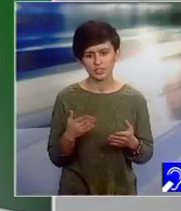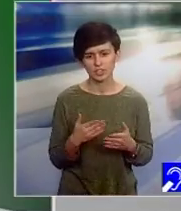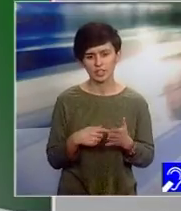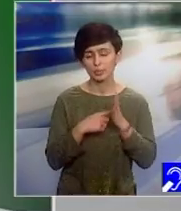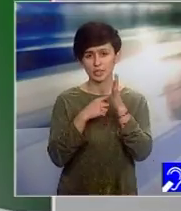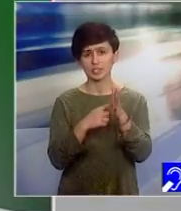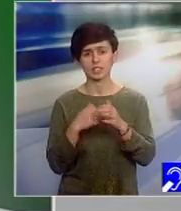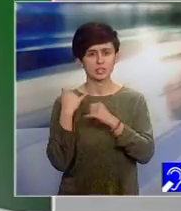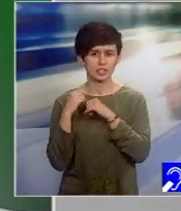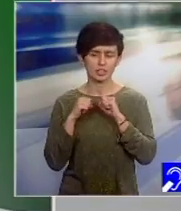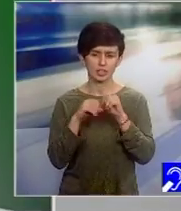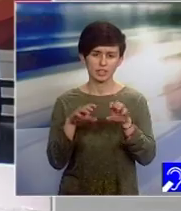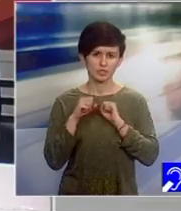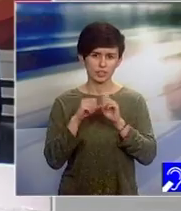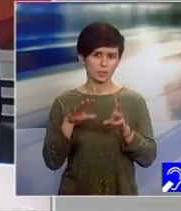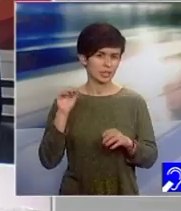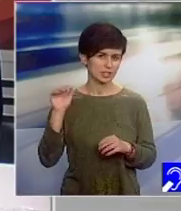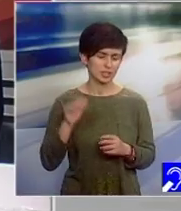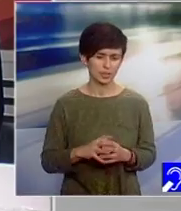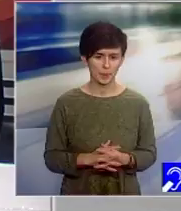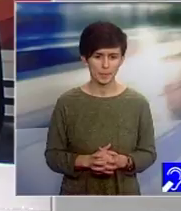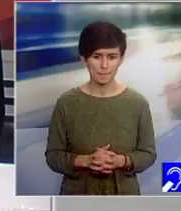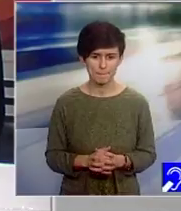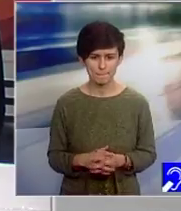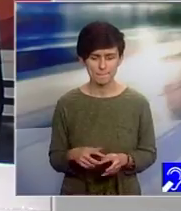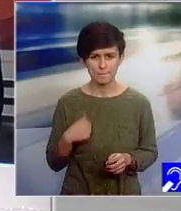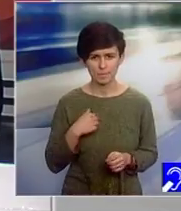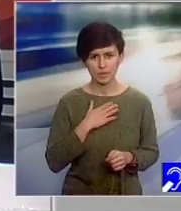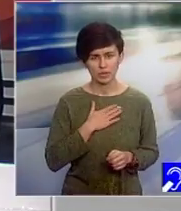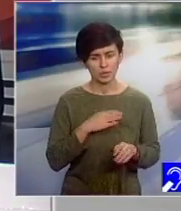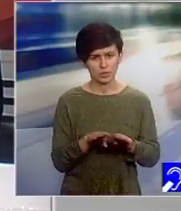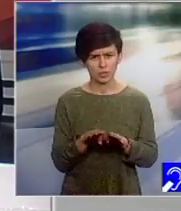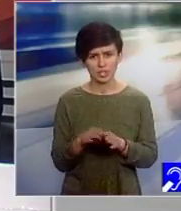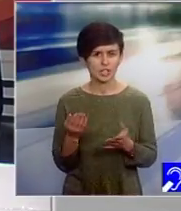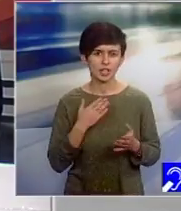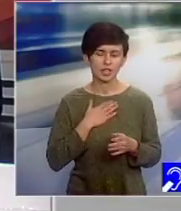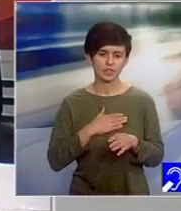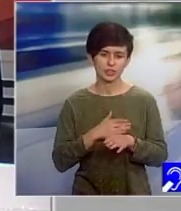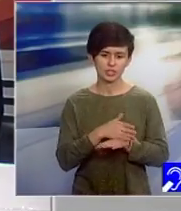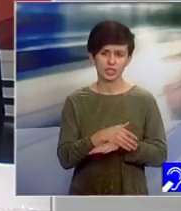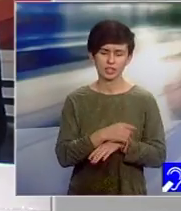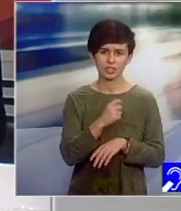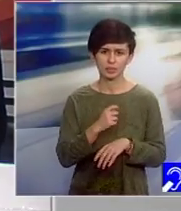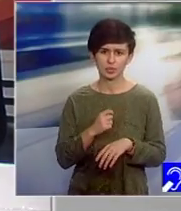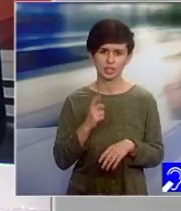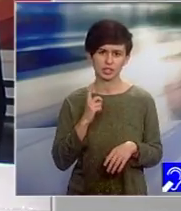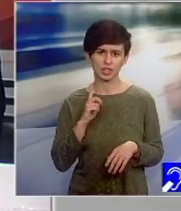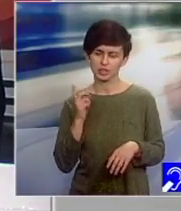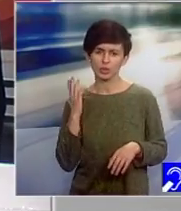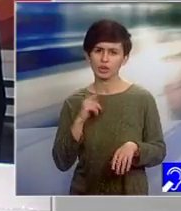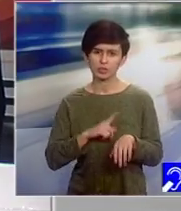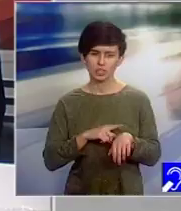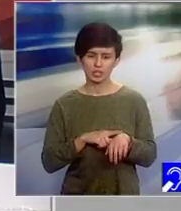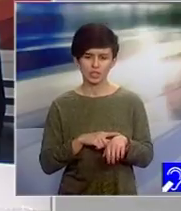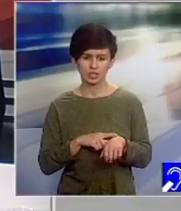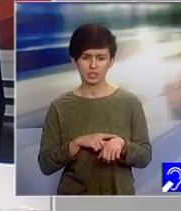departe? Am o colegă care a vrut la un moment dat să vină în acest proiect, dar nu a avut timp din cauza meditațiilor și a școlii